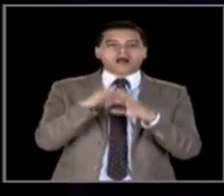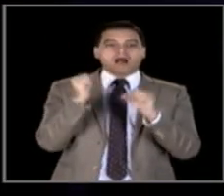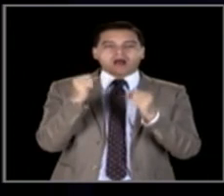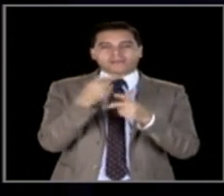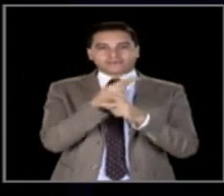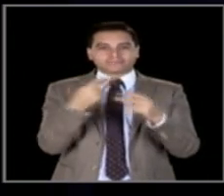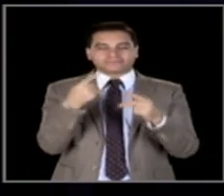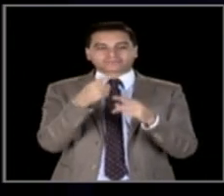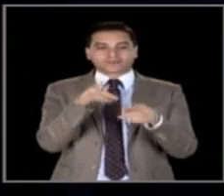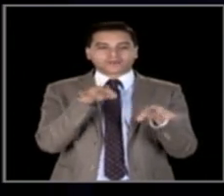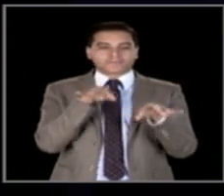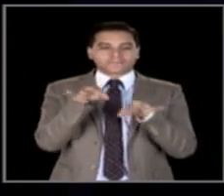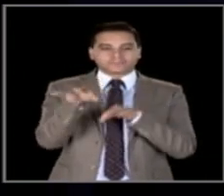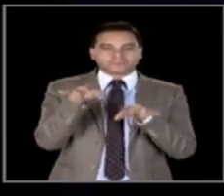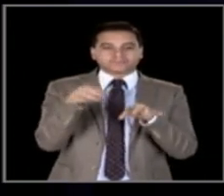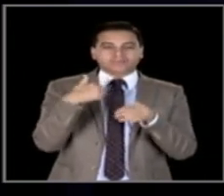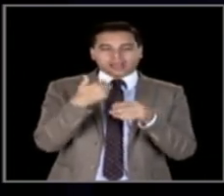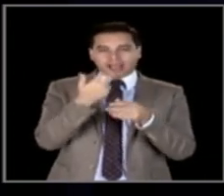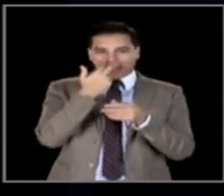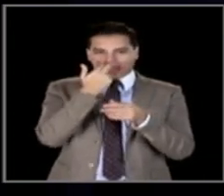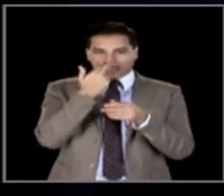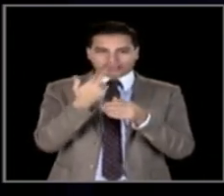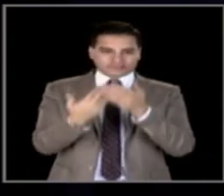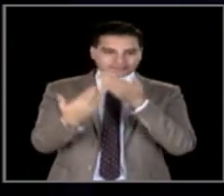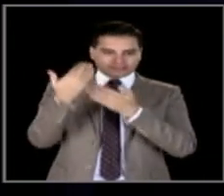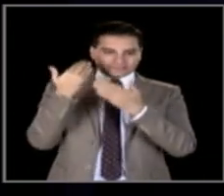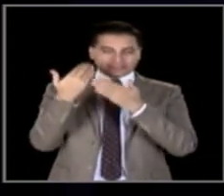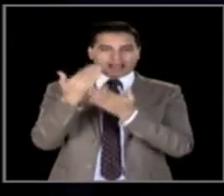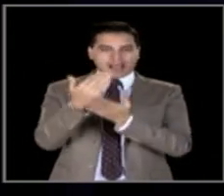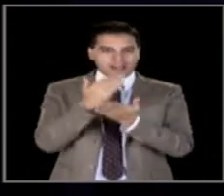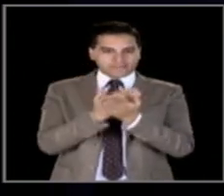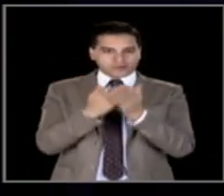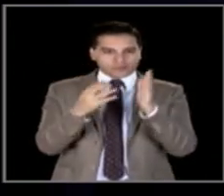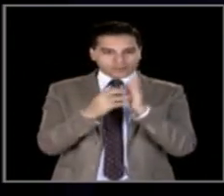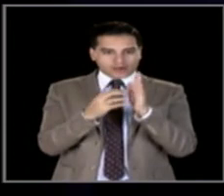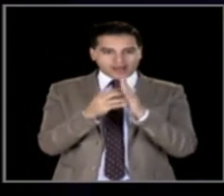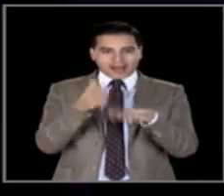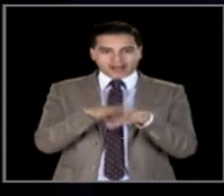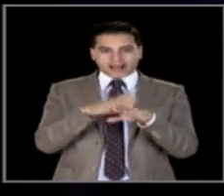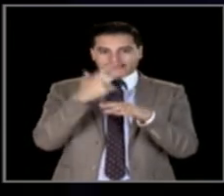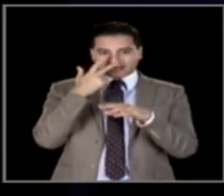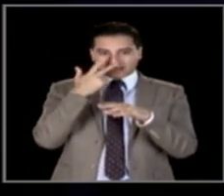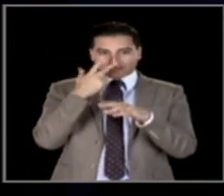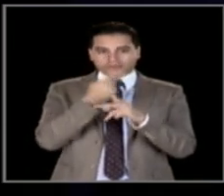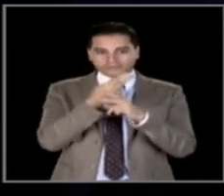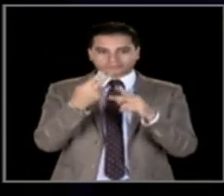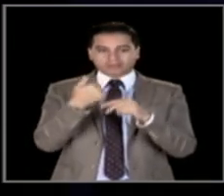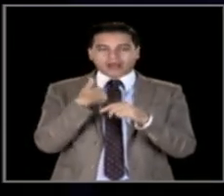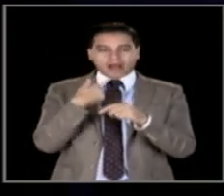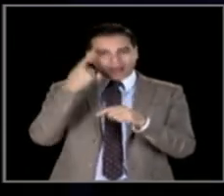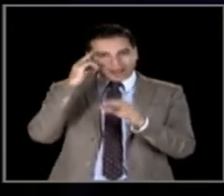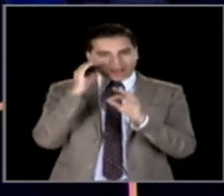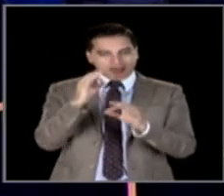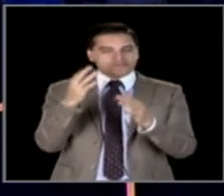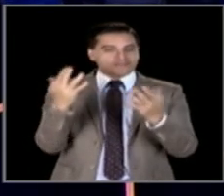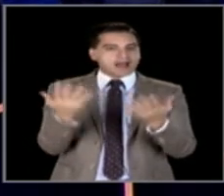في الأول أنا كنت بفكر قبل ما أدخل ثانوية عامة أنا إيه الحاجة اللي بحبها، لأني مؤمنة قوي إن لو الحد بيشتغل حاجة اللي بيحبها هو هينتج